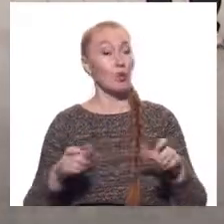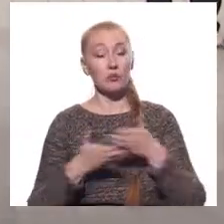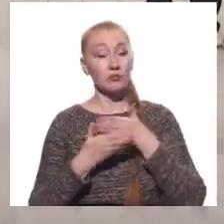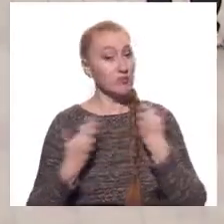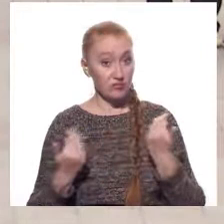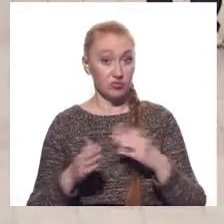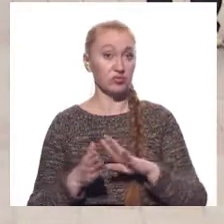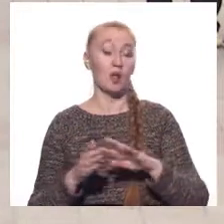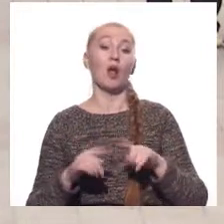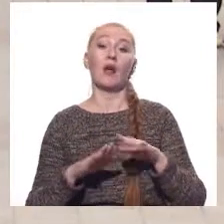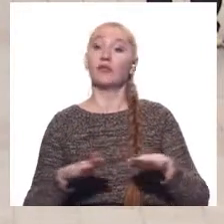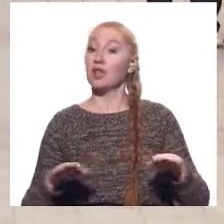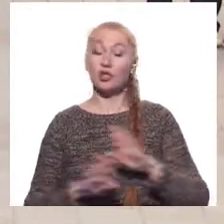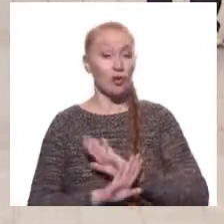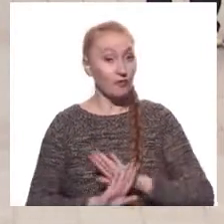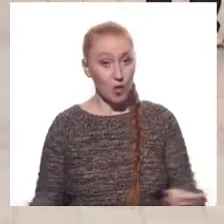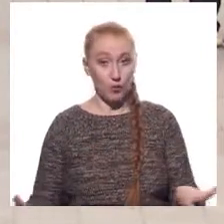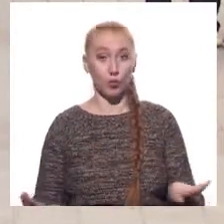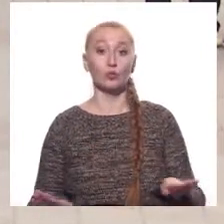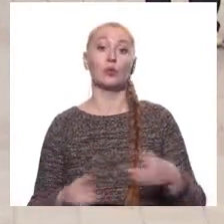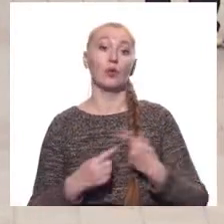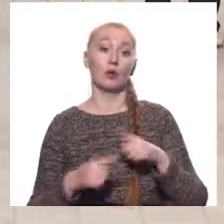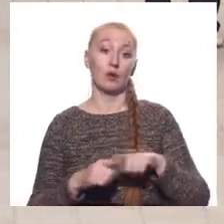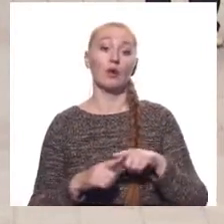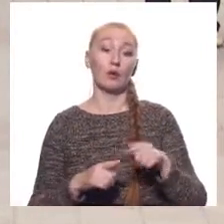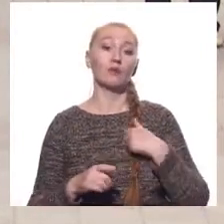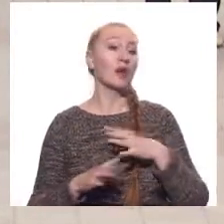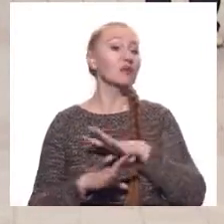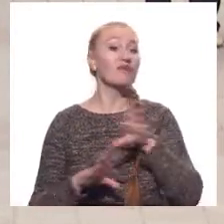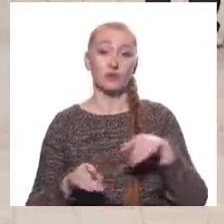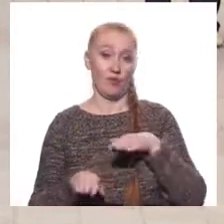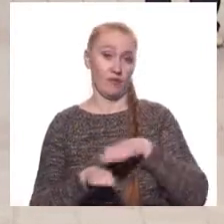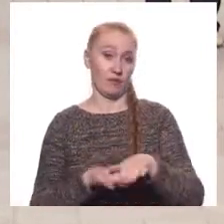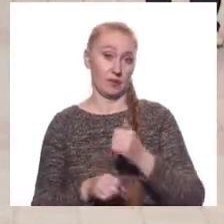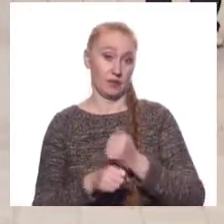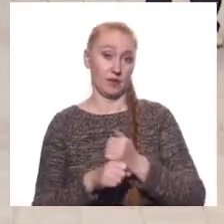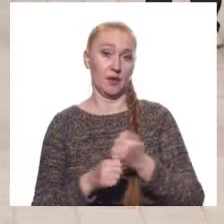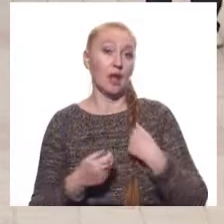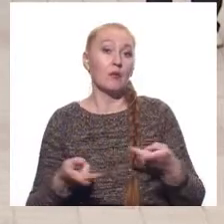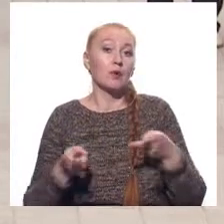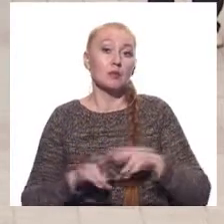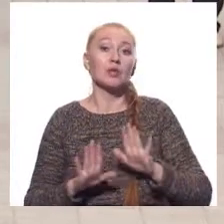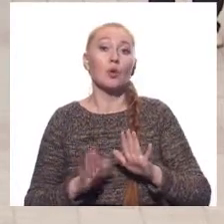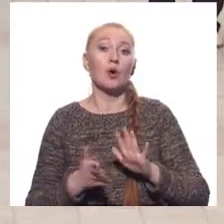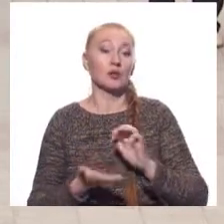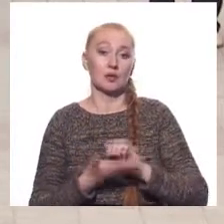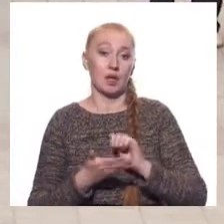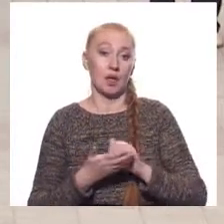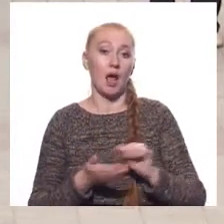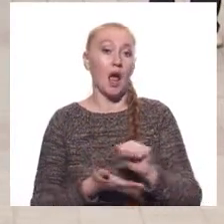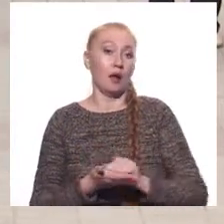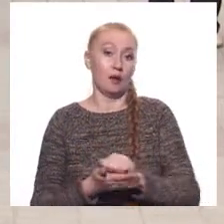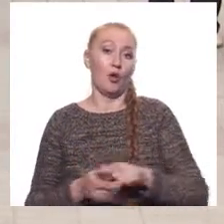у нас, дитсадків не буде. У нас зроблено в громаді все. Фактично залишилося нам зайнятися ремонтом